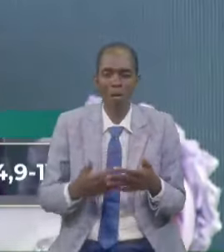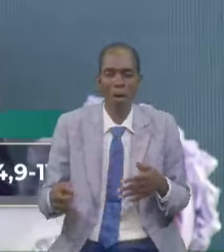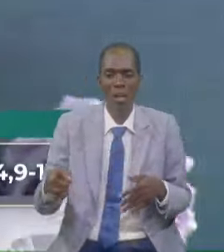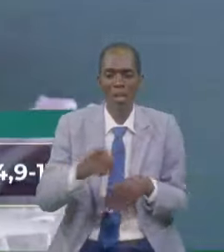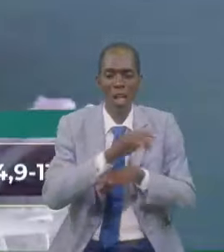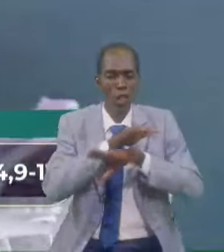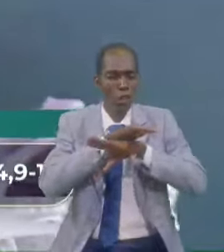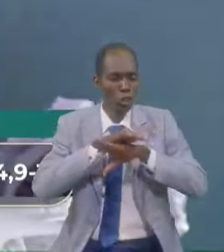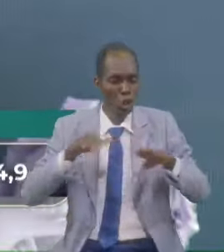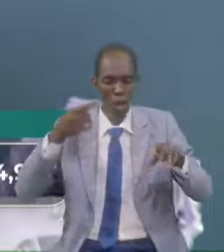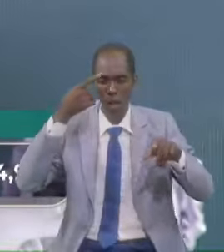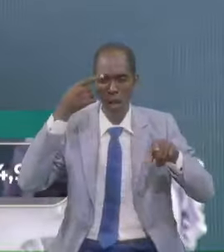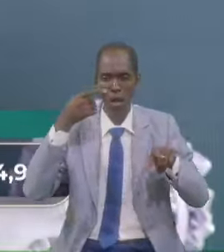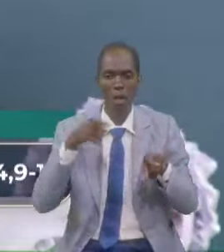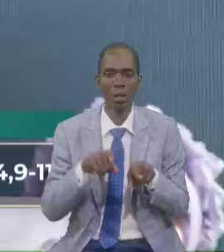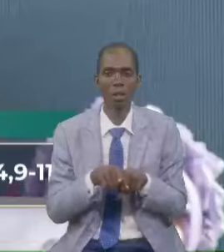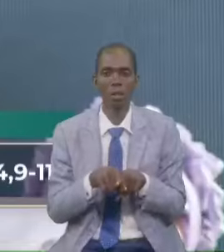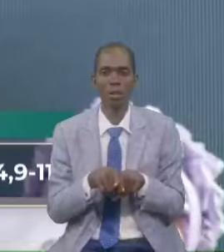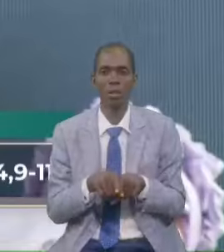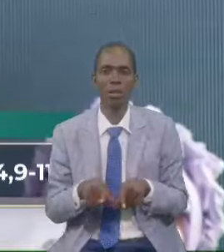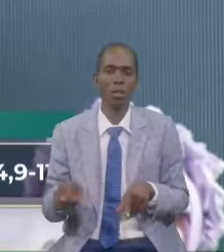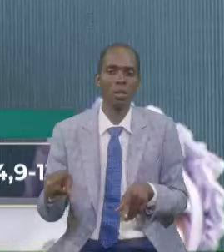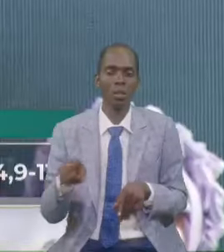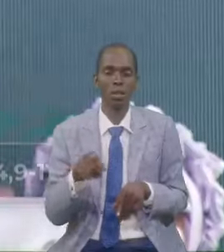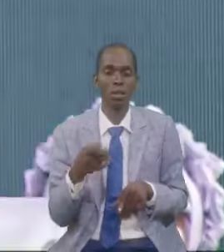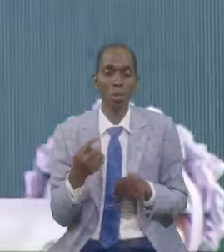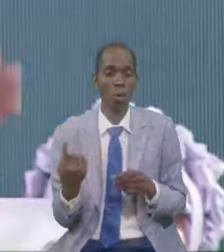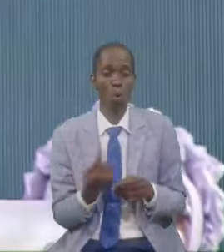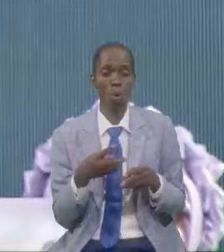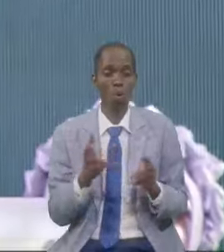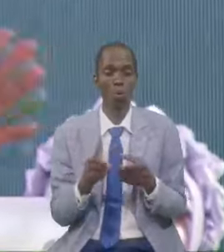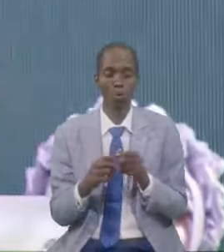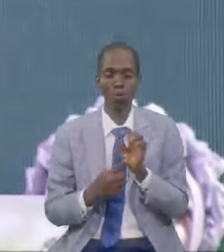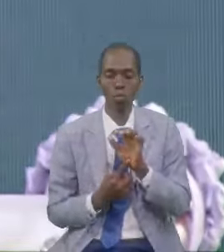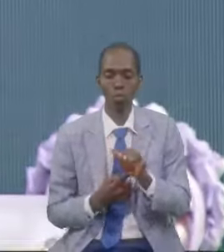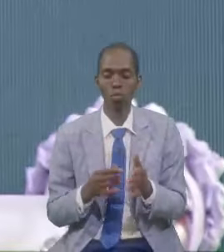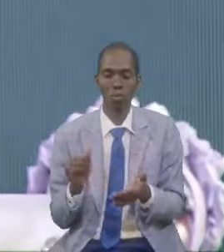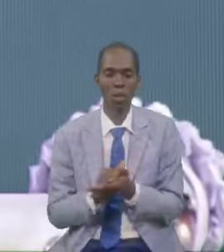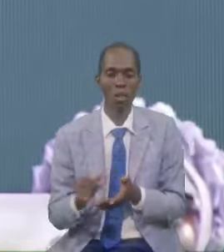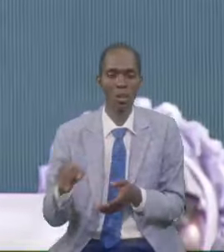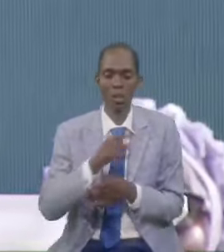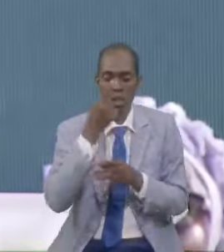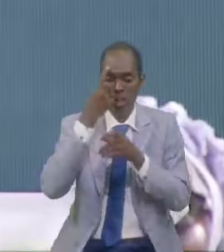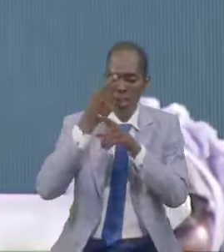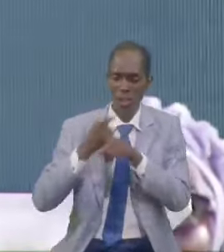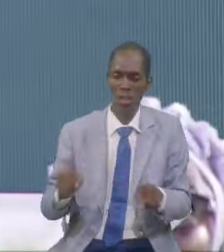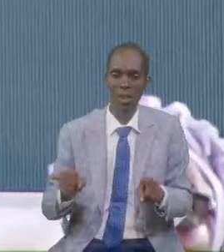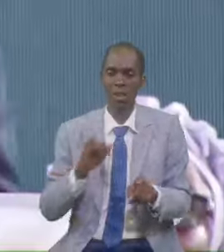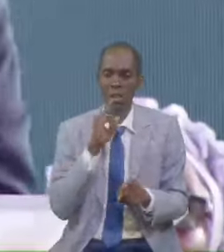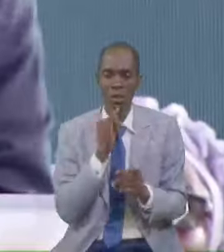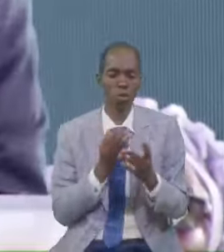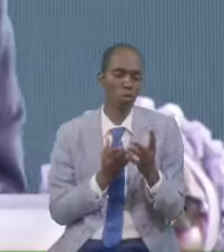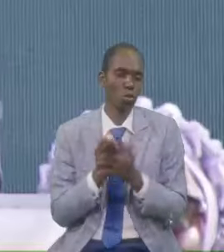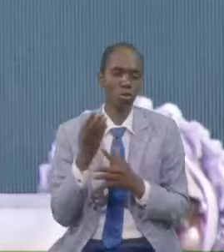దేంతో అంగీకరించకపోయినా, the only way they can show their disagreement is anger. వారి అంగీకార రాహిత్యాన్ని